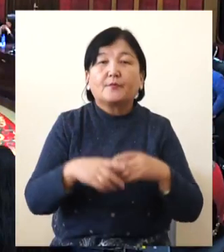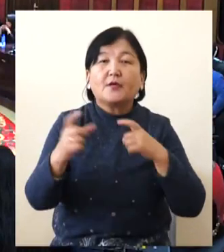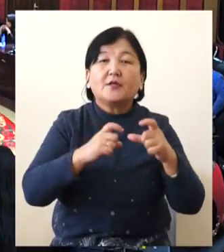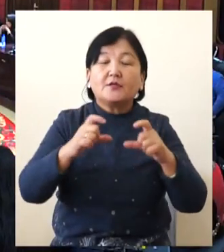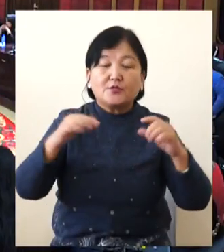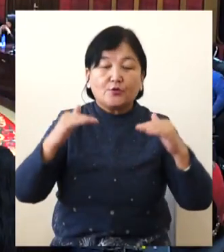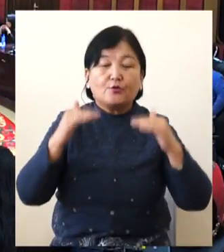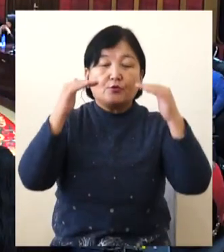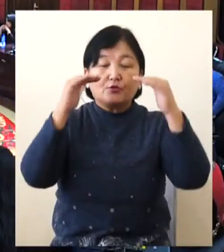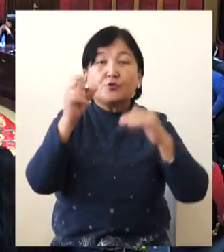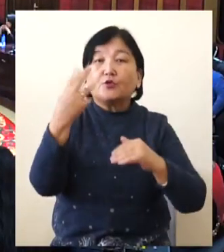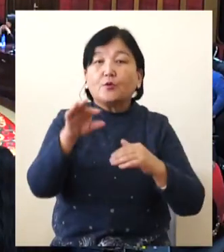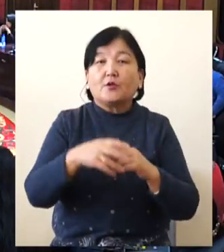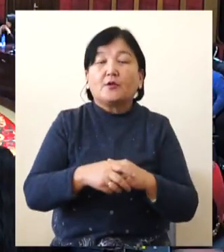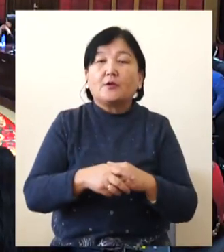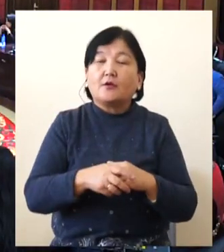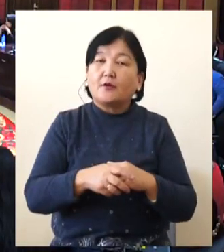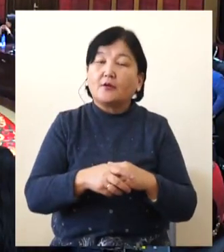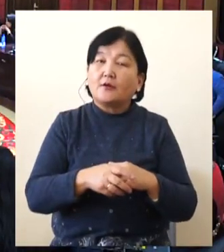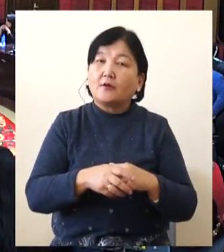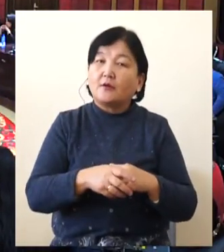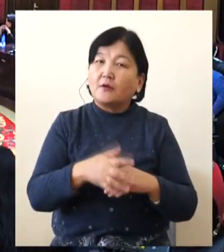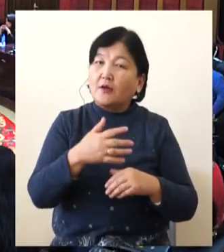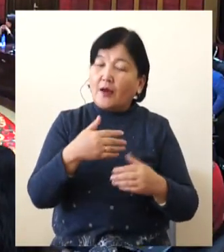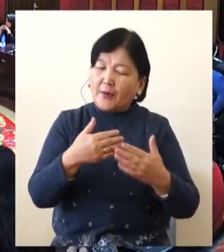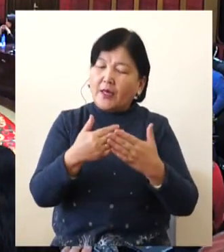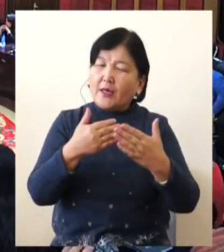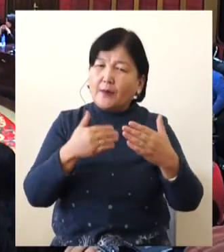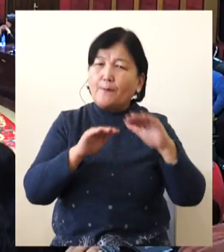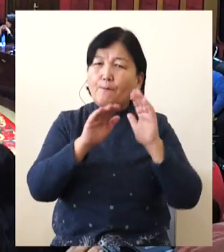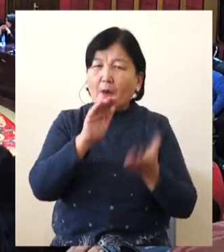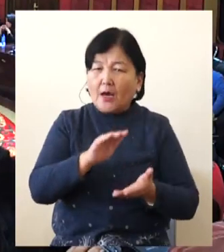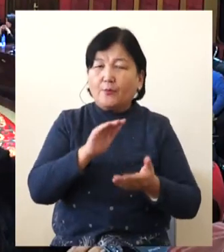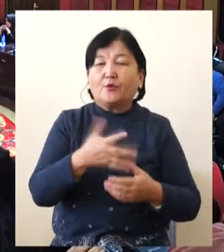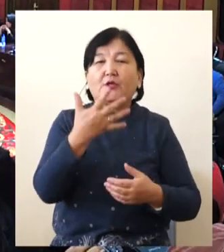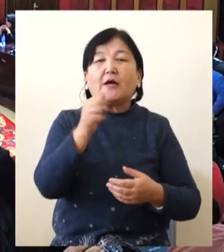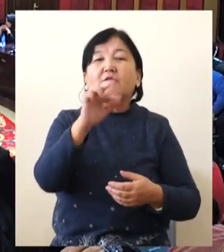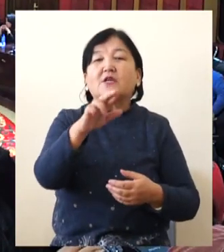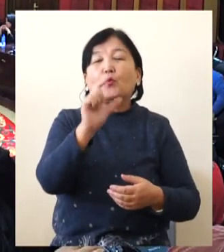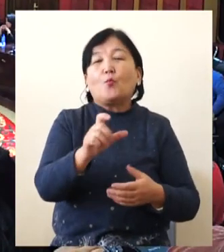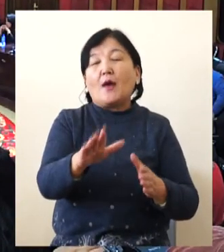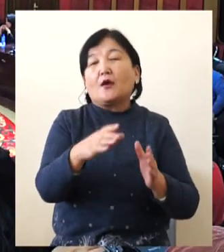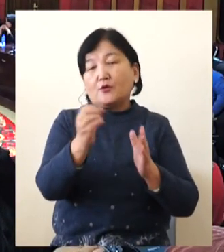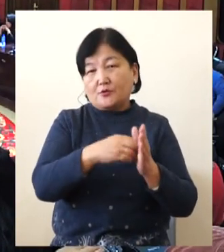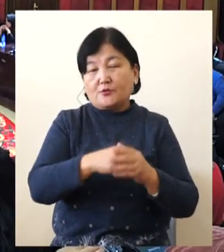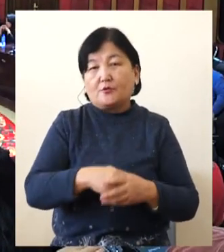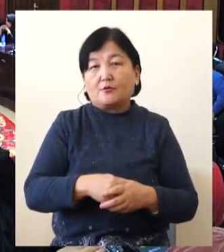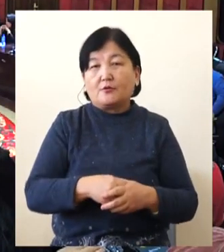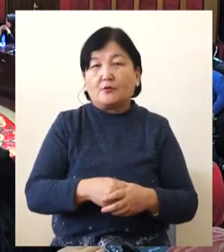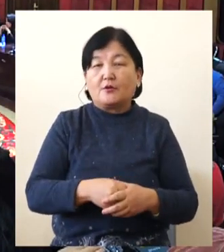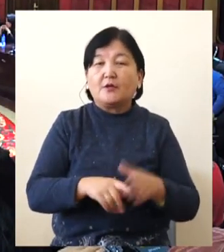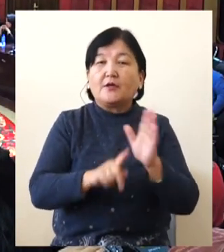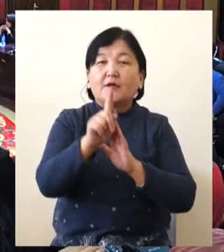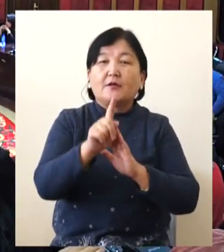эдийн засаг хөгжихийн тулд наазахын 5 сая хүнтэй байх хэрэгтэй байдгийг. Тэгэхээр эхлээд